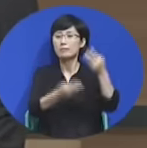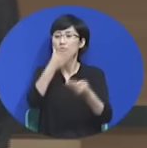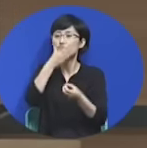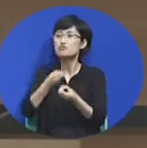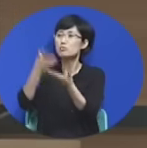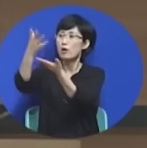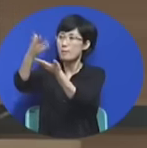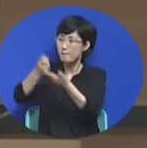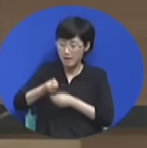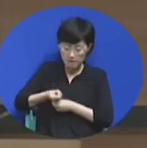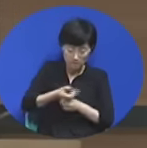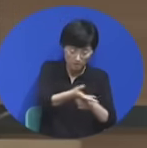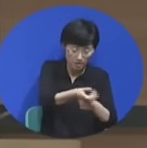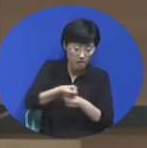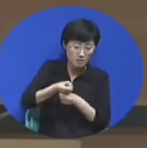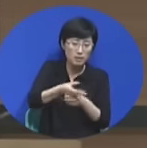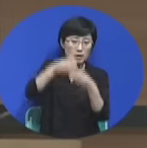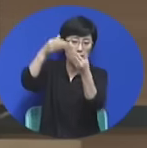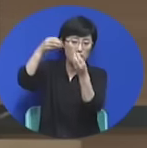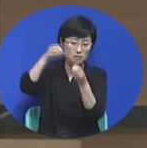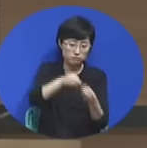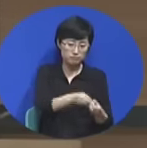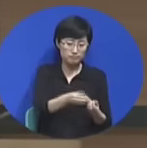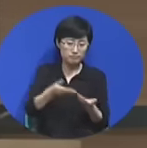축복이 싹 전달되게 돼 있습니다.